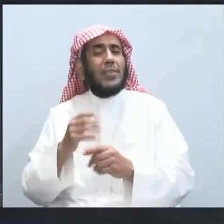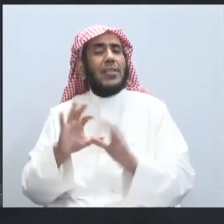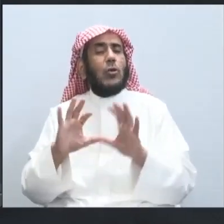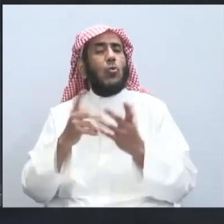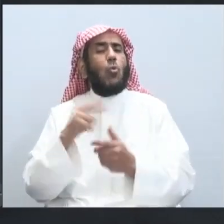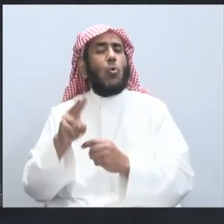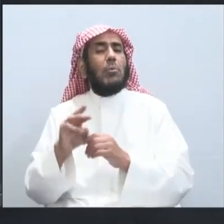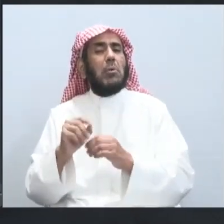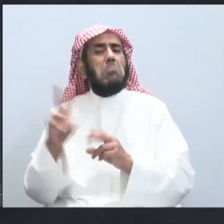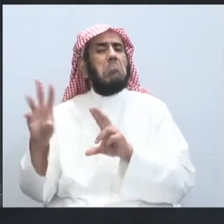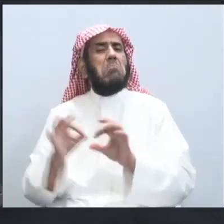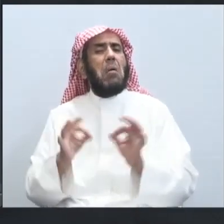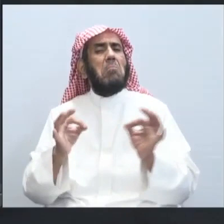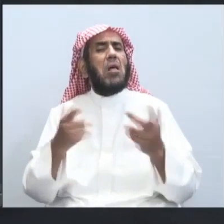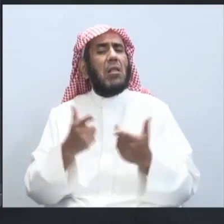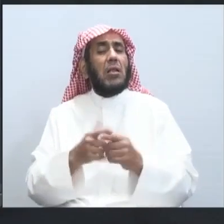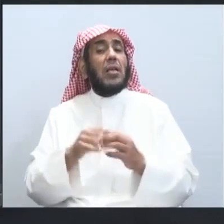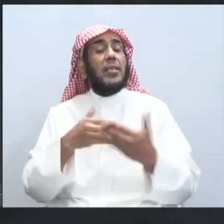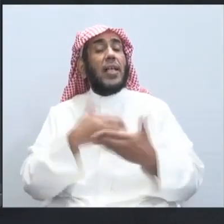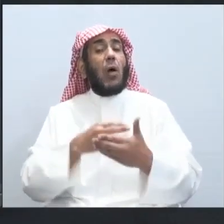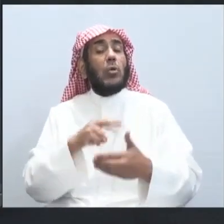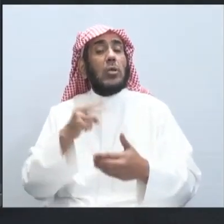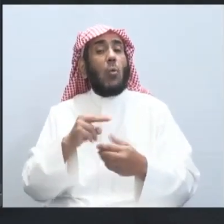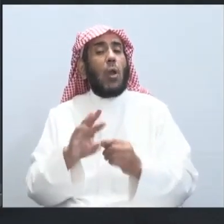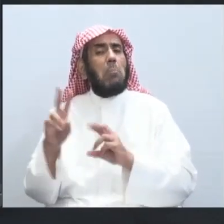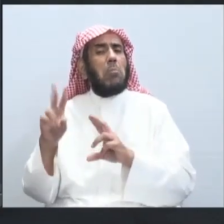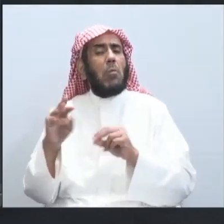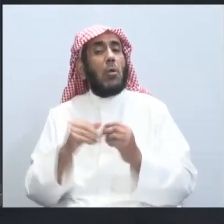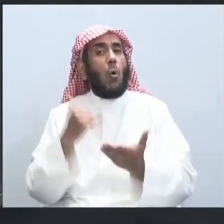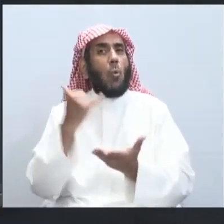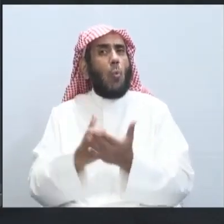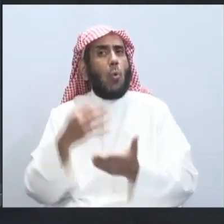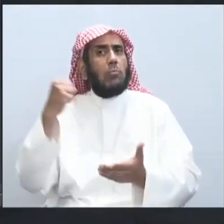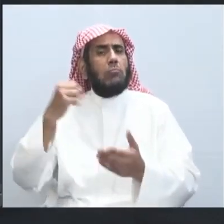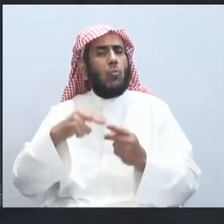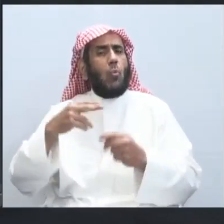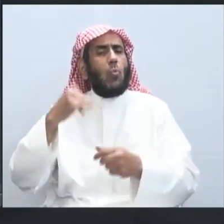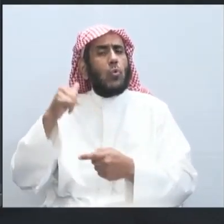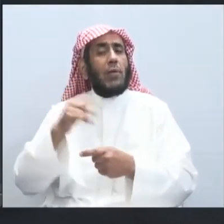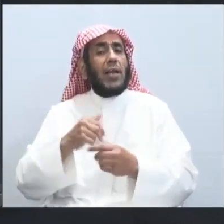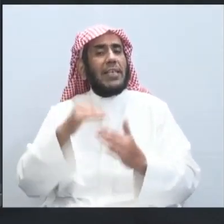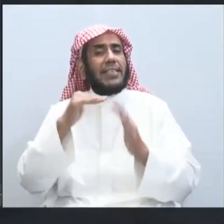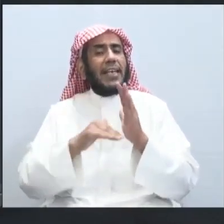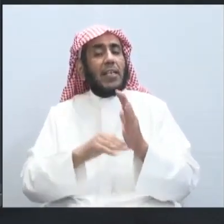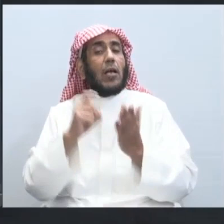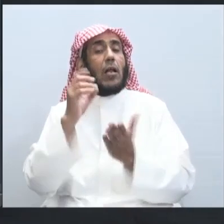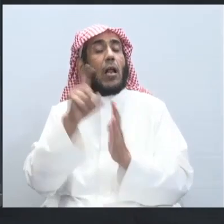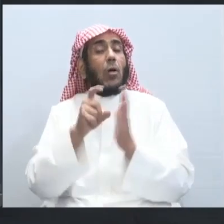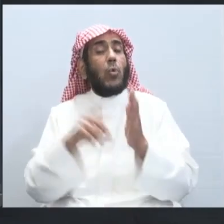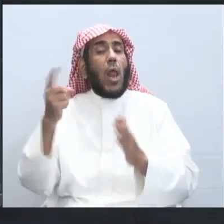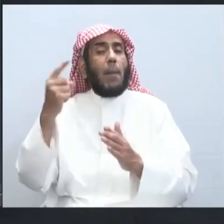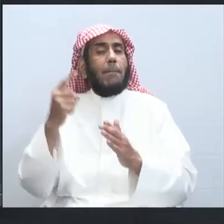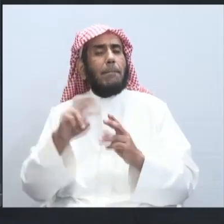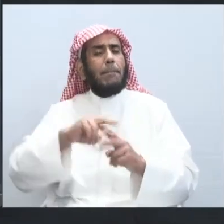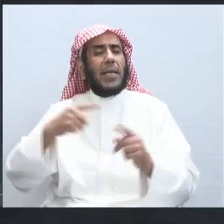شخصا عاديا فاذا كان التعاملت الدوله بانها ذات سياده فانه مما يندرج تحت القانون العام